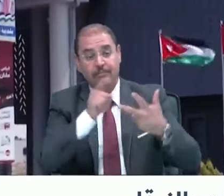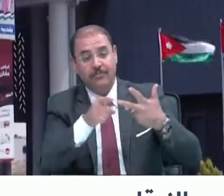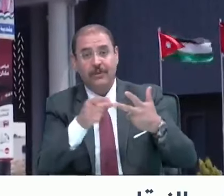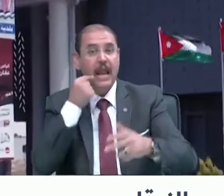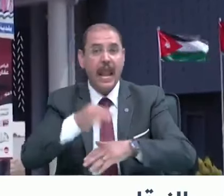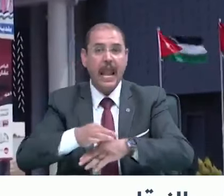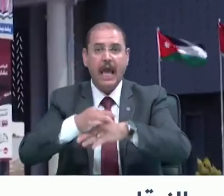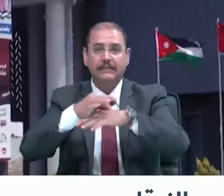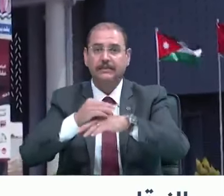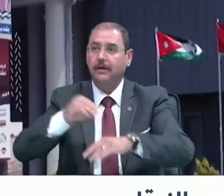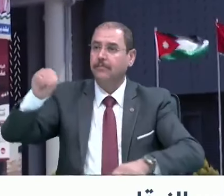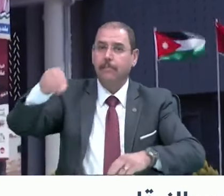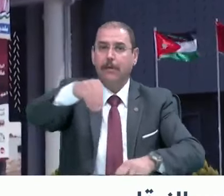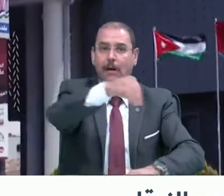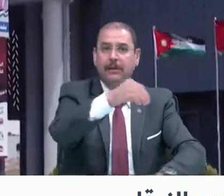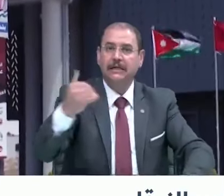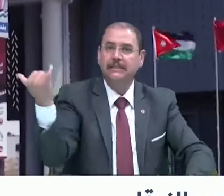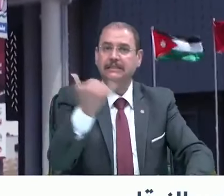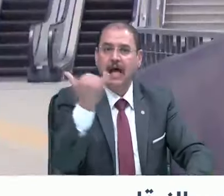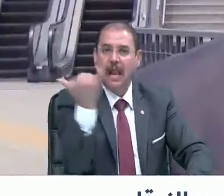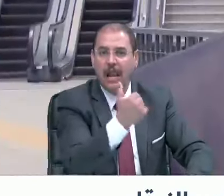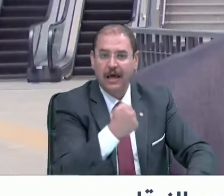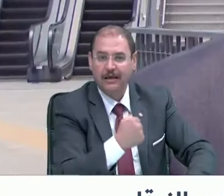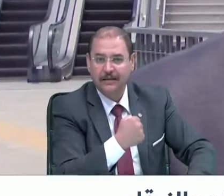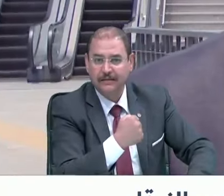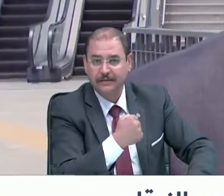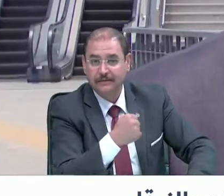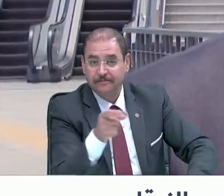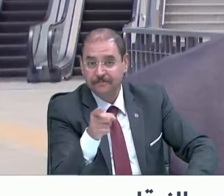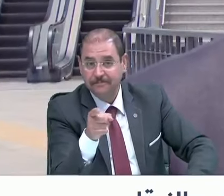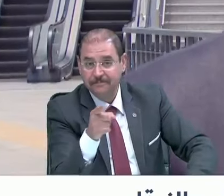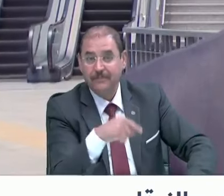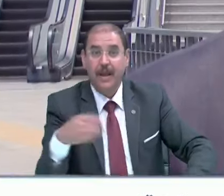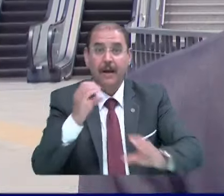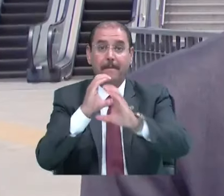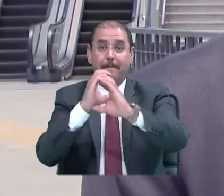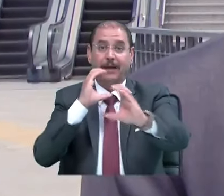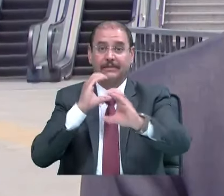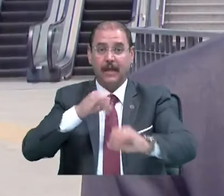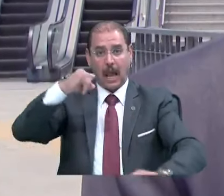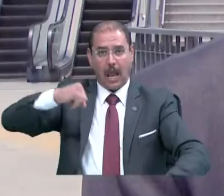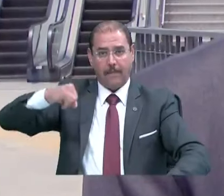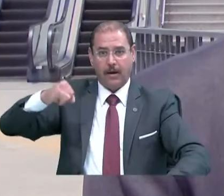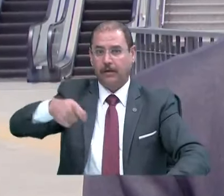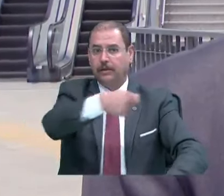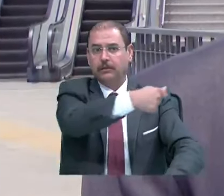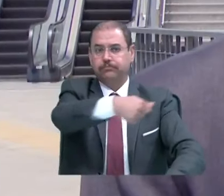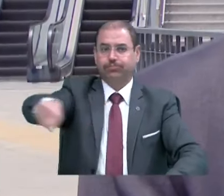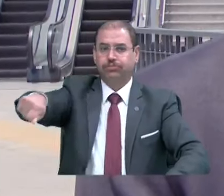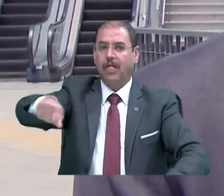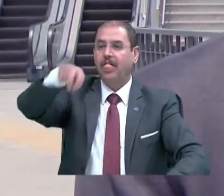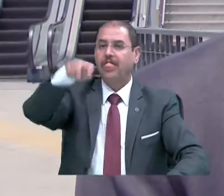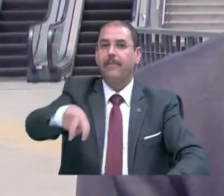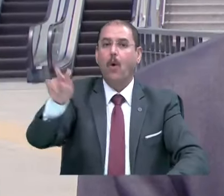المناطق والمدن والمحافظات. أمانة عمان قامت بشراء 48 حافلة جديدة بأعلى المواصفات